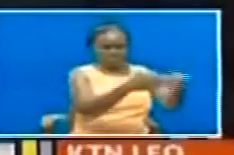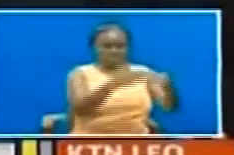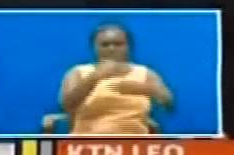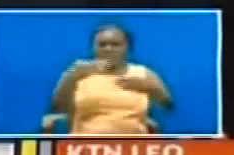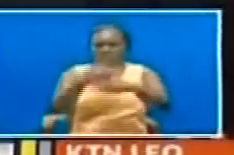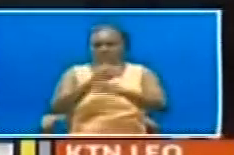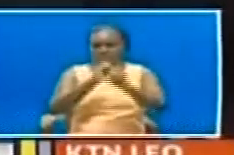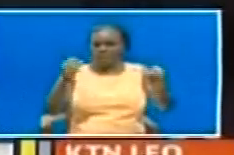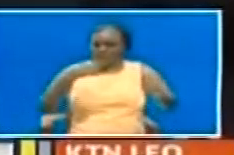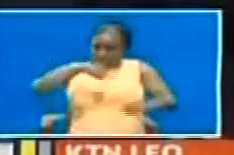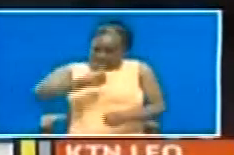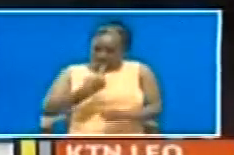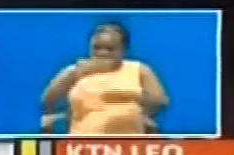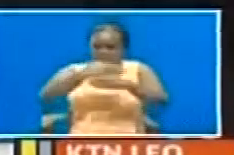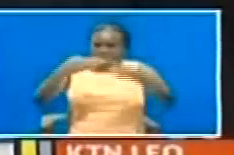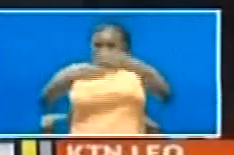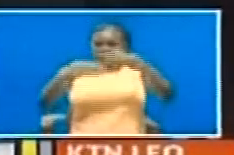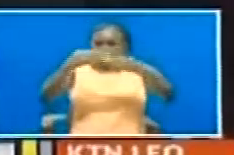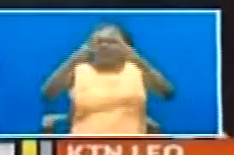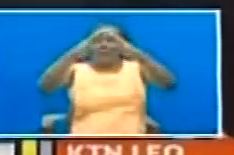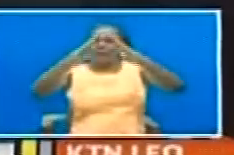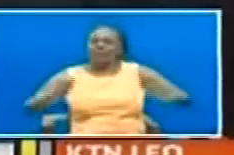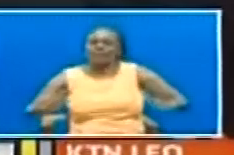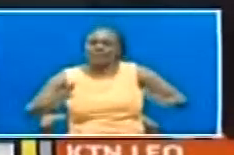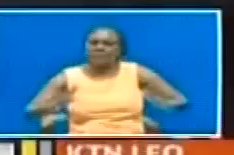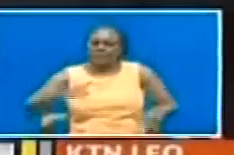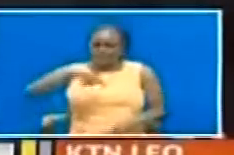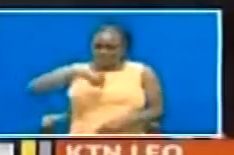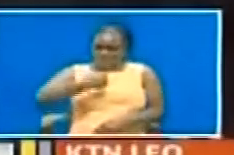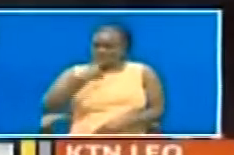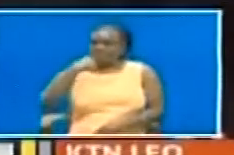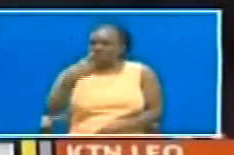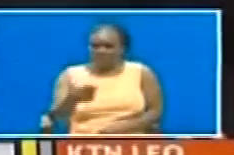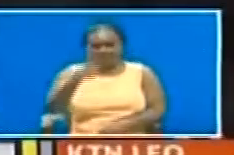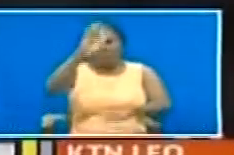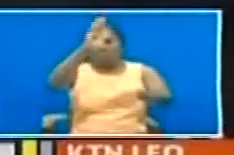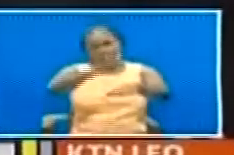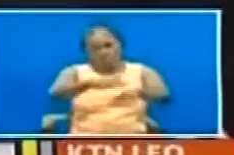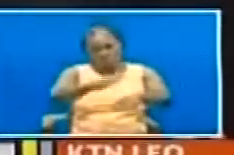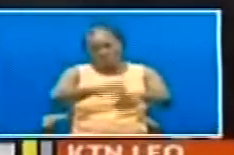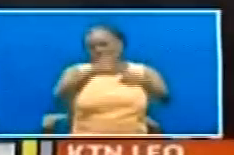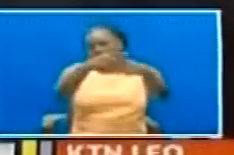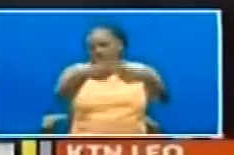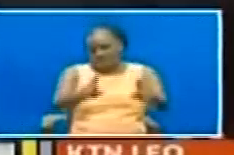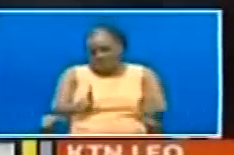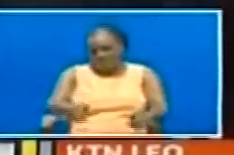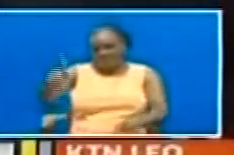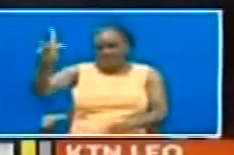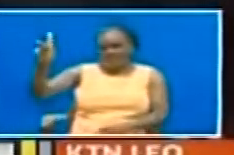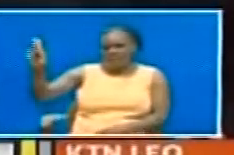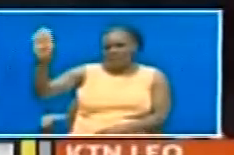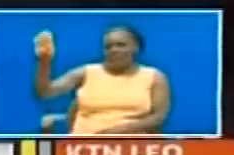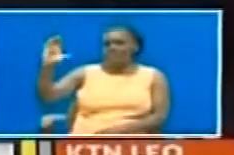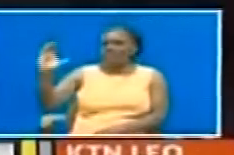hawakukujengea, mimi nitakujengea nyumba. Na mimi nikamwambia hiyo ni vizuri, lakini watu wa KBC